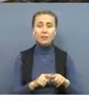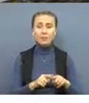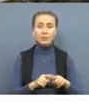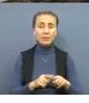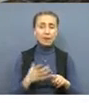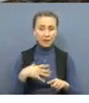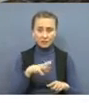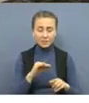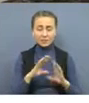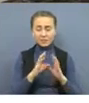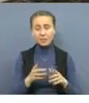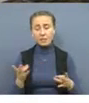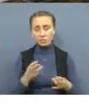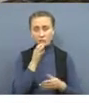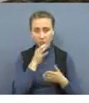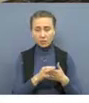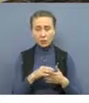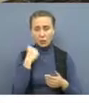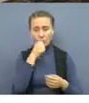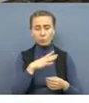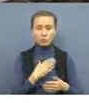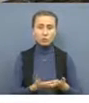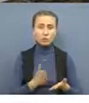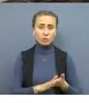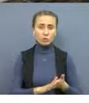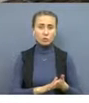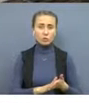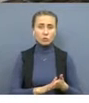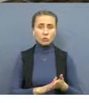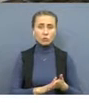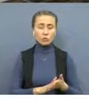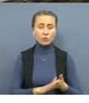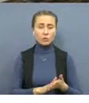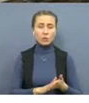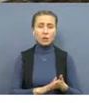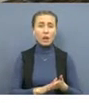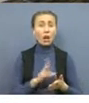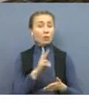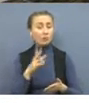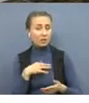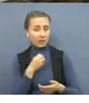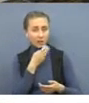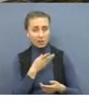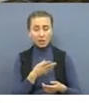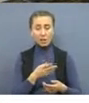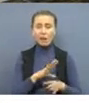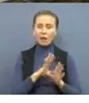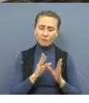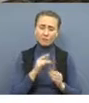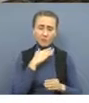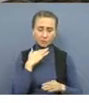Все равно нужно сказать, что год был тяжелый для некоторых, хороший для некоторых, но во многом